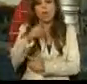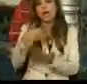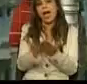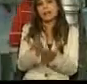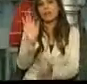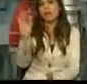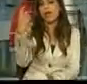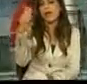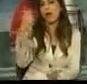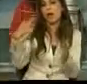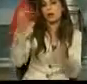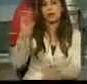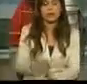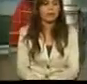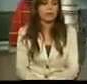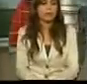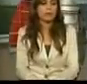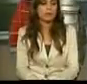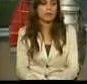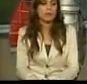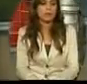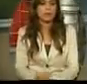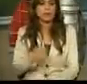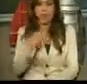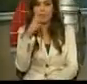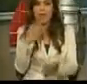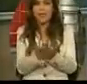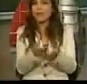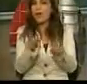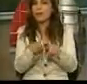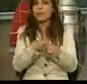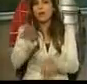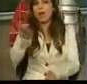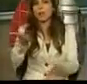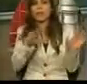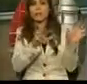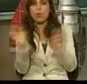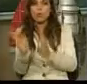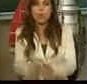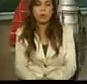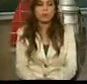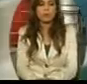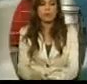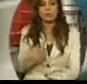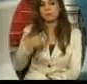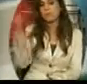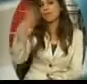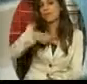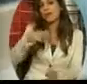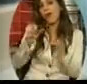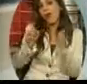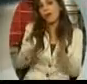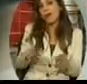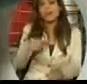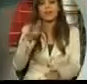שלה יקרה יותר. באיסטה אני רואה שיש את אותה הצעה ב-4,800 שקל. הבנתי. אוקיי, מה שאני